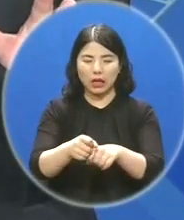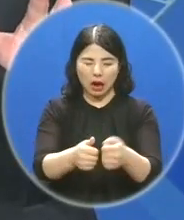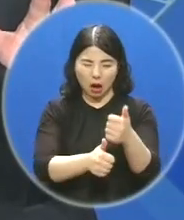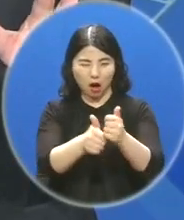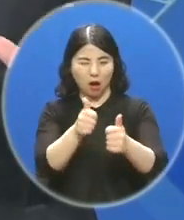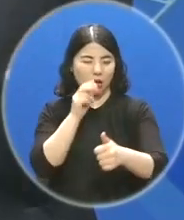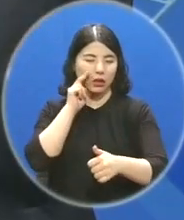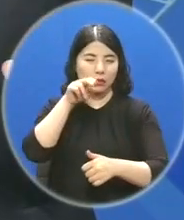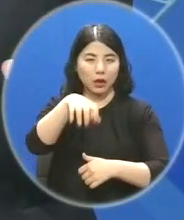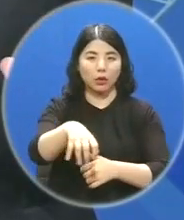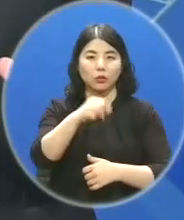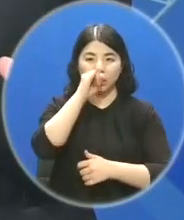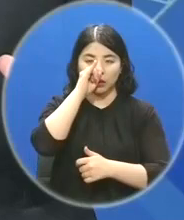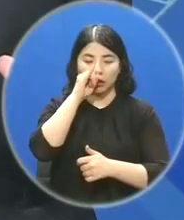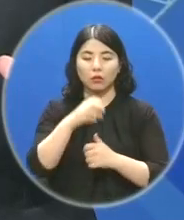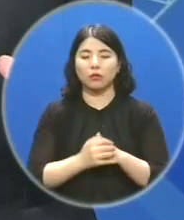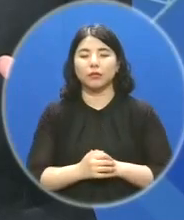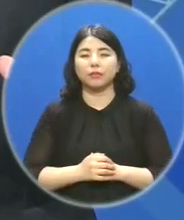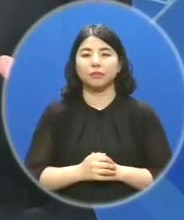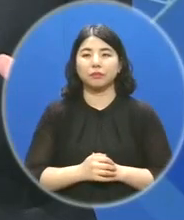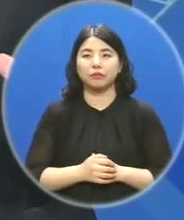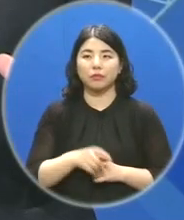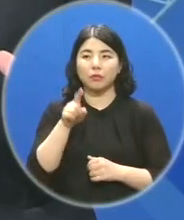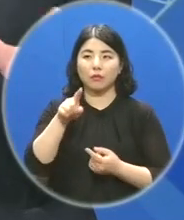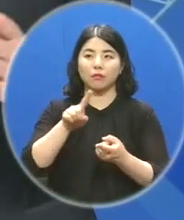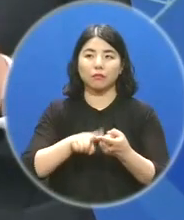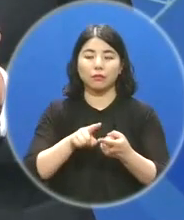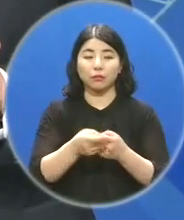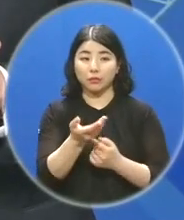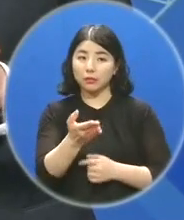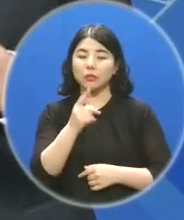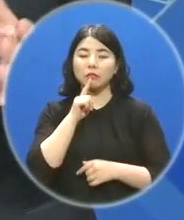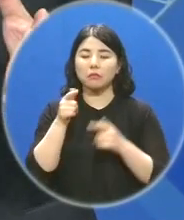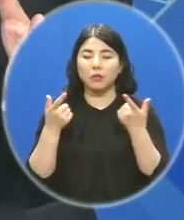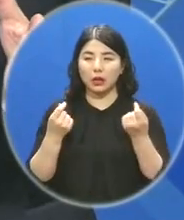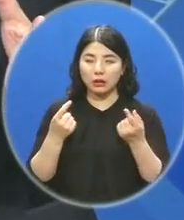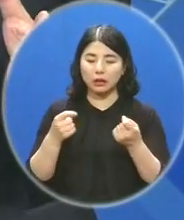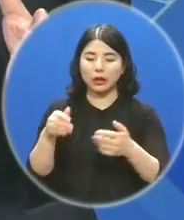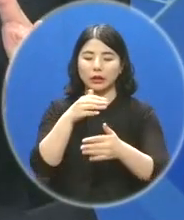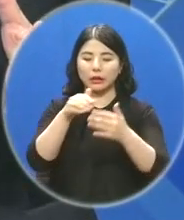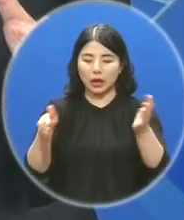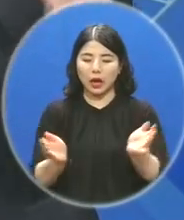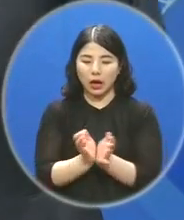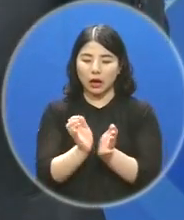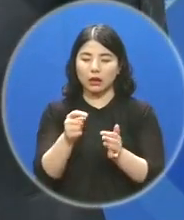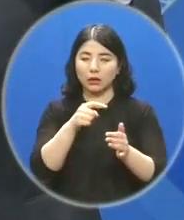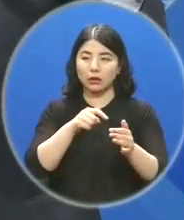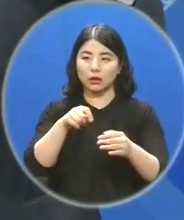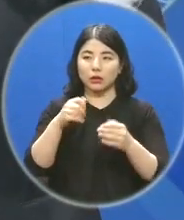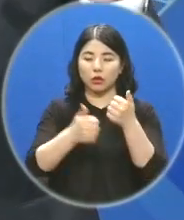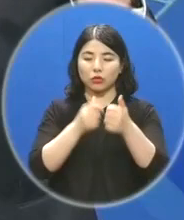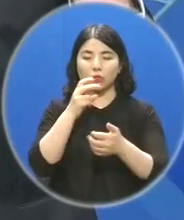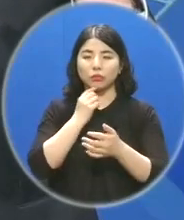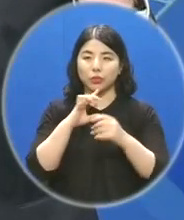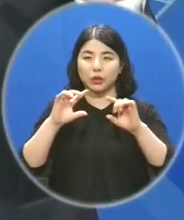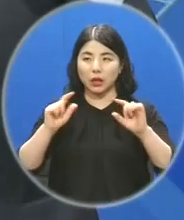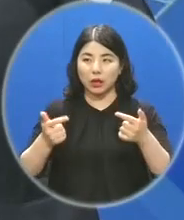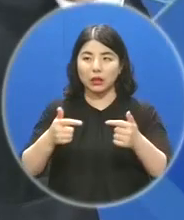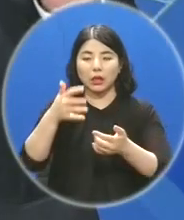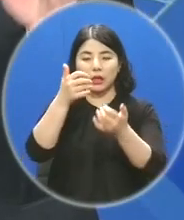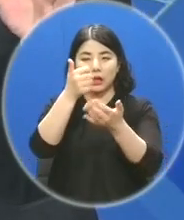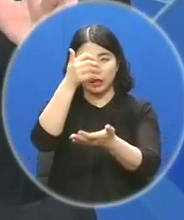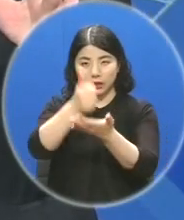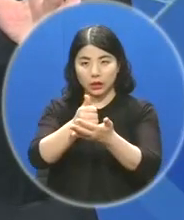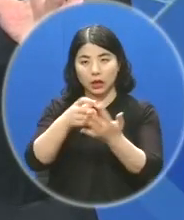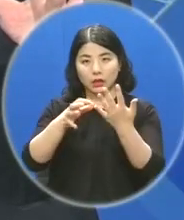있지 않습니까? 정당이 나눠져 이런 경우에서는 지금 의원님 말씀처럼 당내 경선뿐만 아니라 의장 경선을 둘러싼